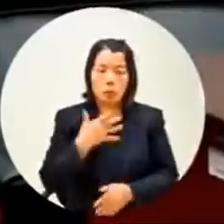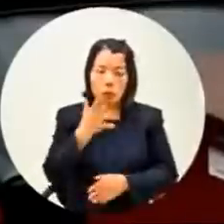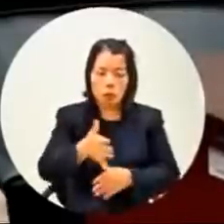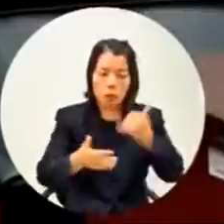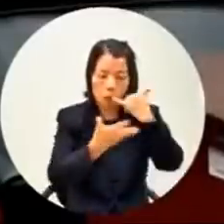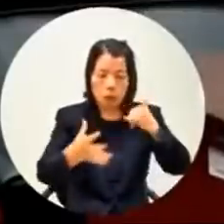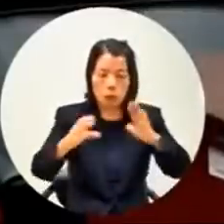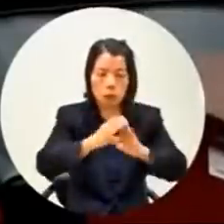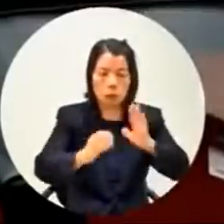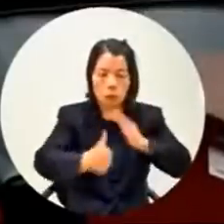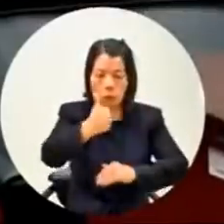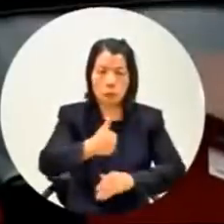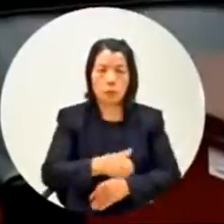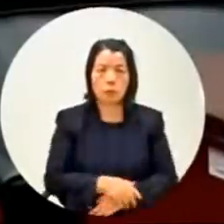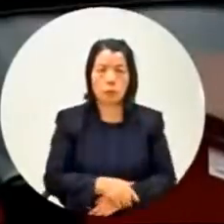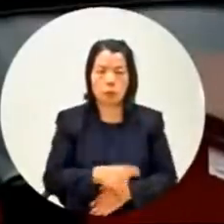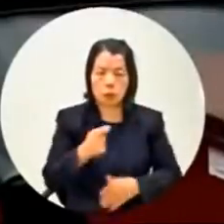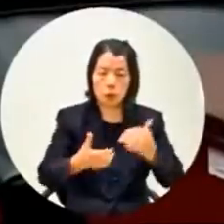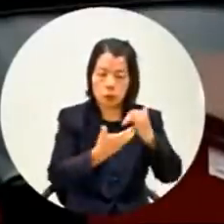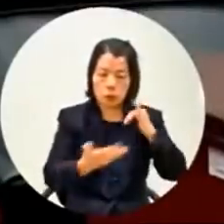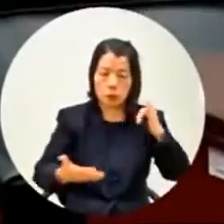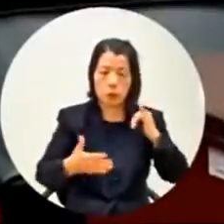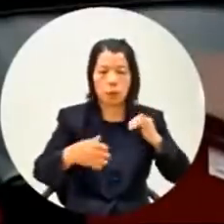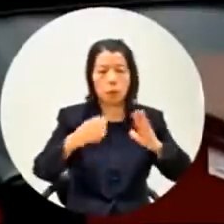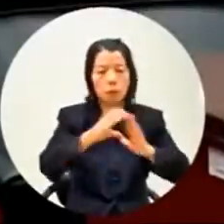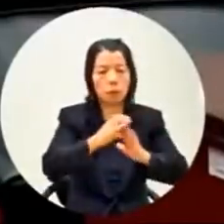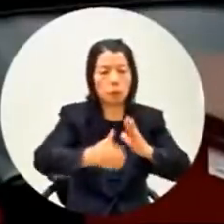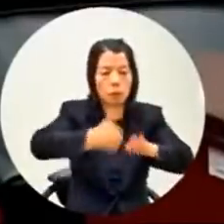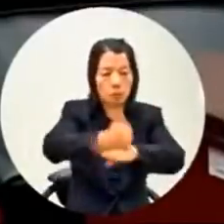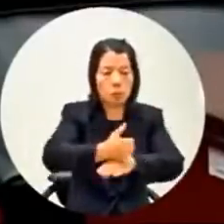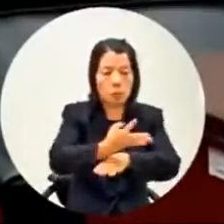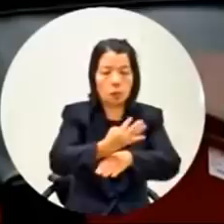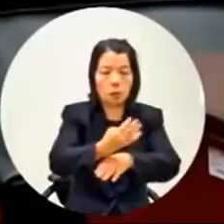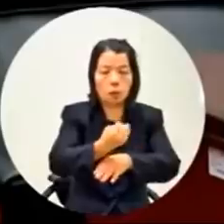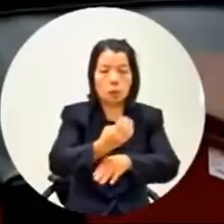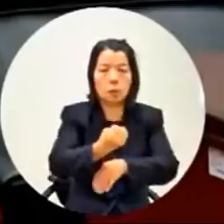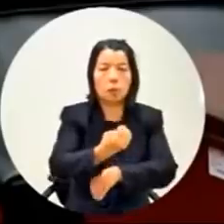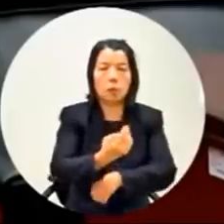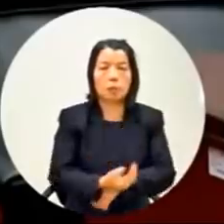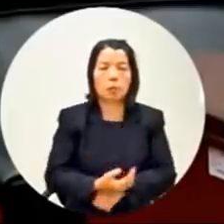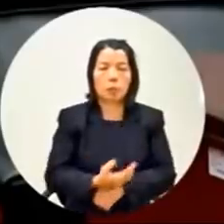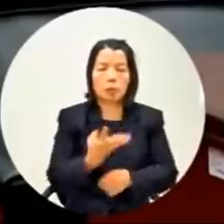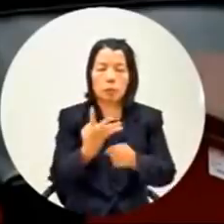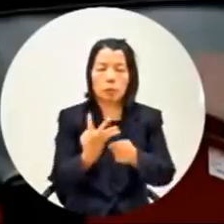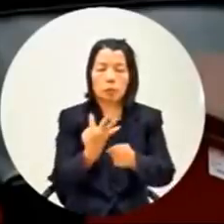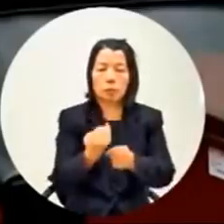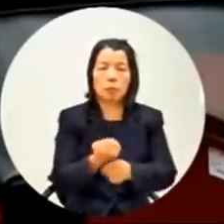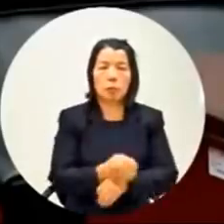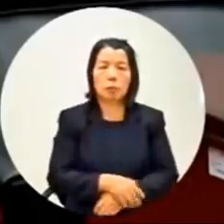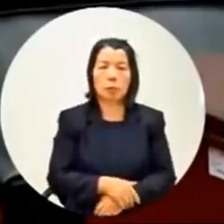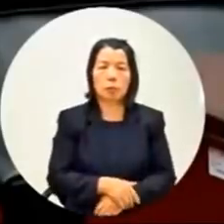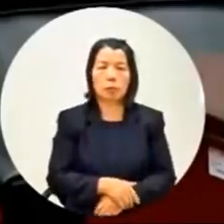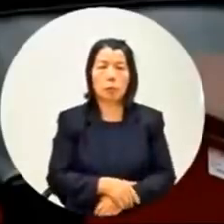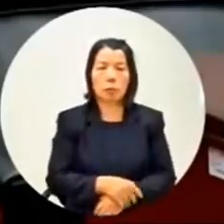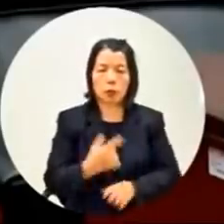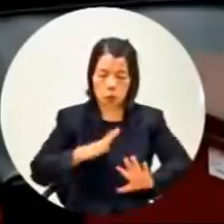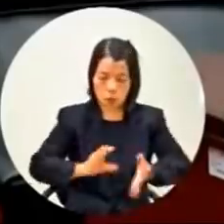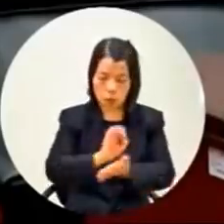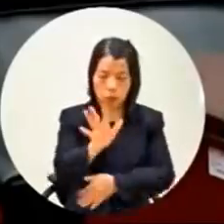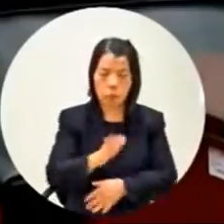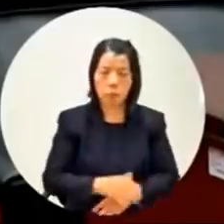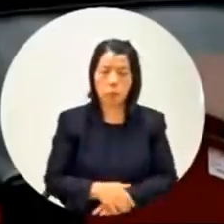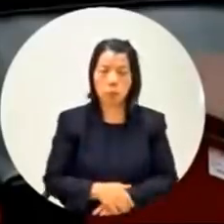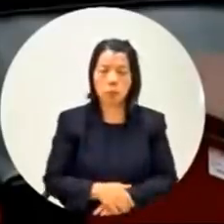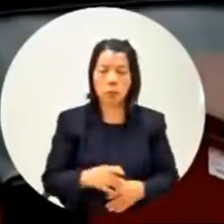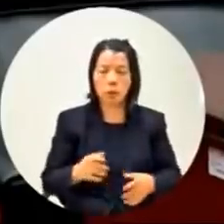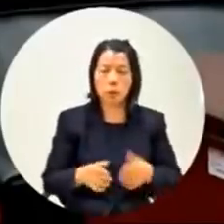洋局局长，你在海洋局几年了？局长， 请海洋局黄代理局长答复。 跟黄议员报告，连同